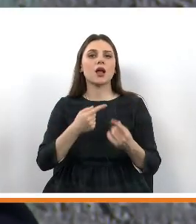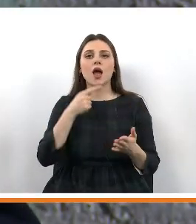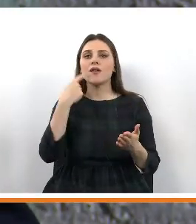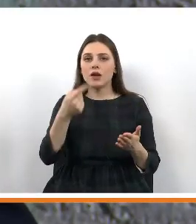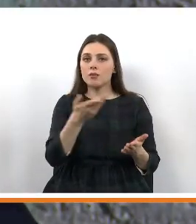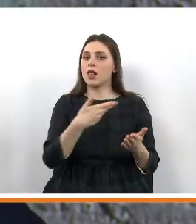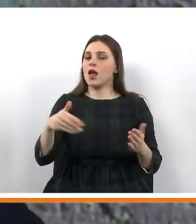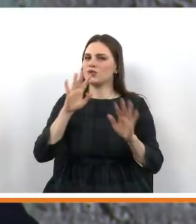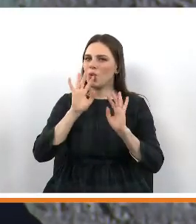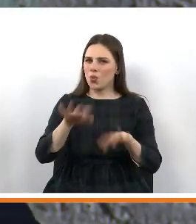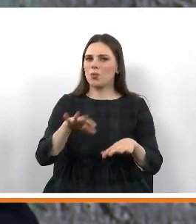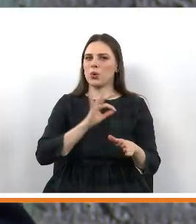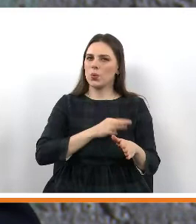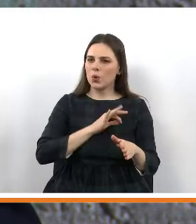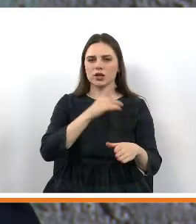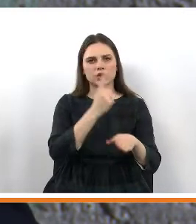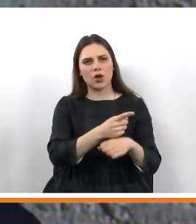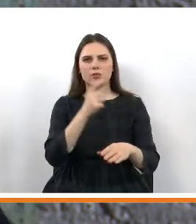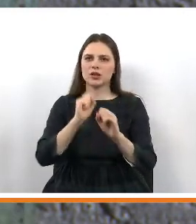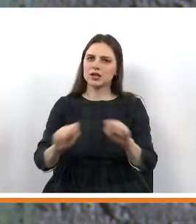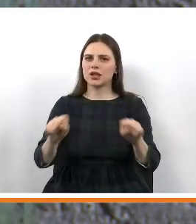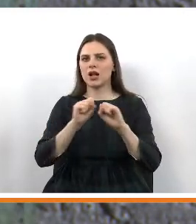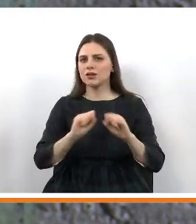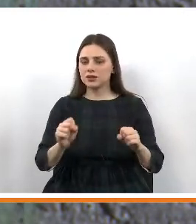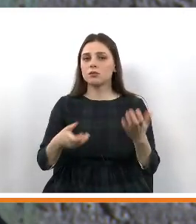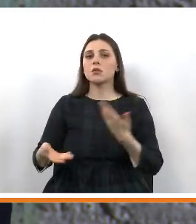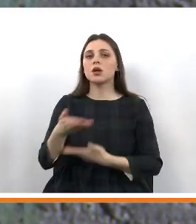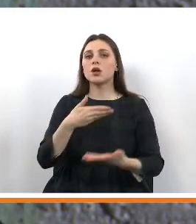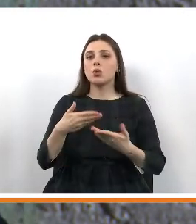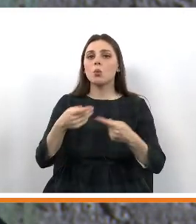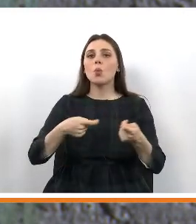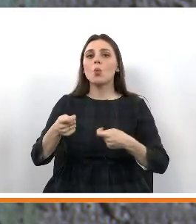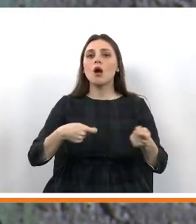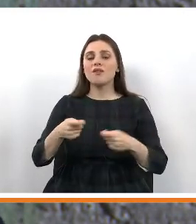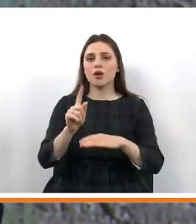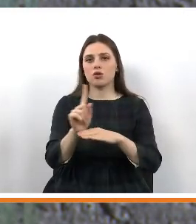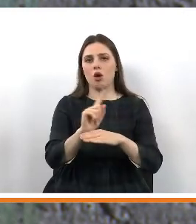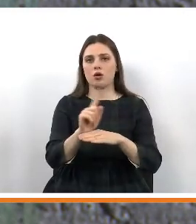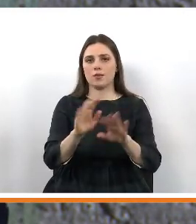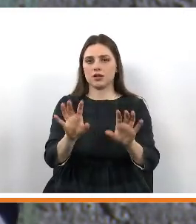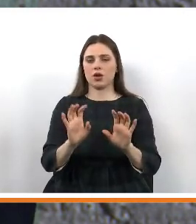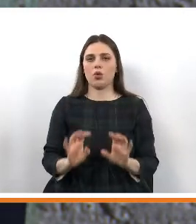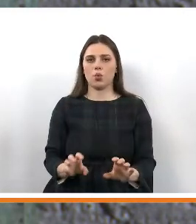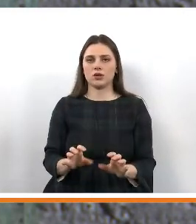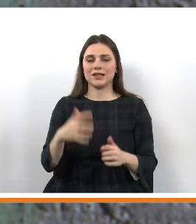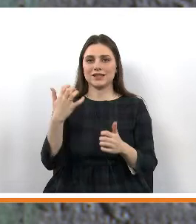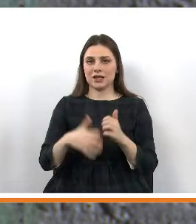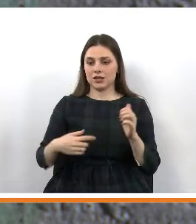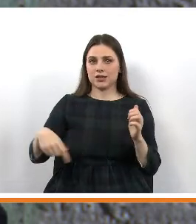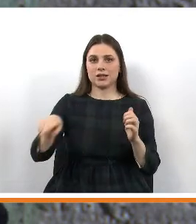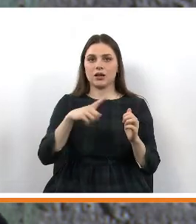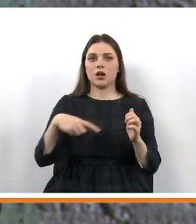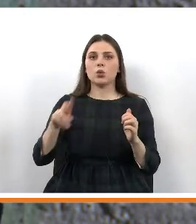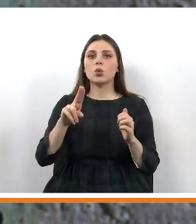любят, опять же, что там то нельзя, все нельзя. Понятно, что мы руководствуемся исключительно нормами закона. И вот среди тех людей, которые